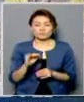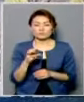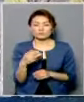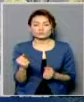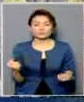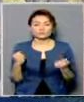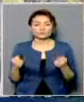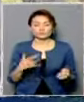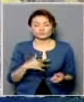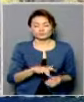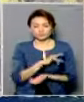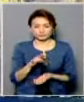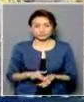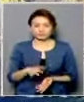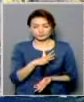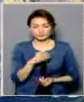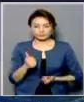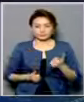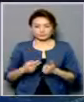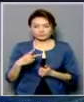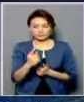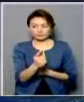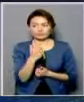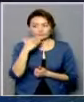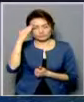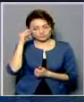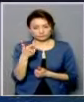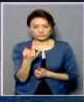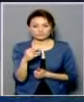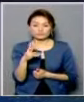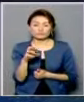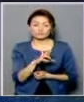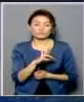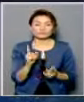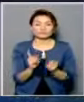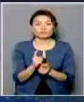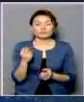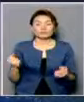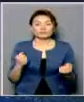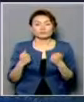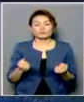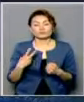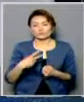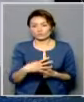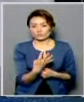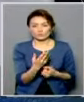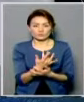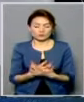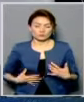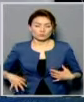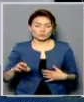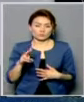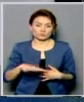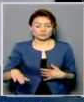исатайлық спортшылар Тараз қаласында өтіп жатқан 21-ші жазғы гимназияданың кезекті кезеңіне спорттың 24 түрінен